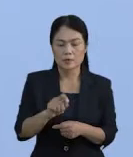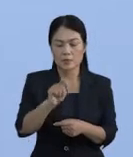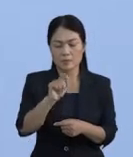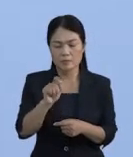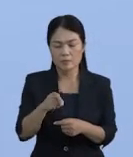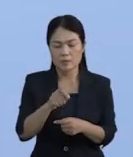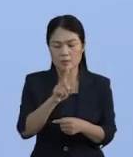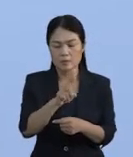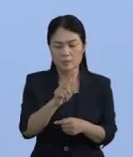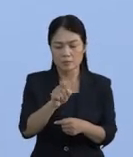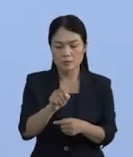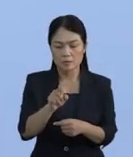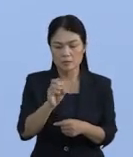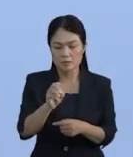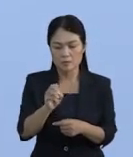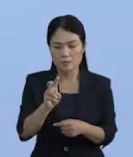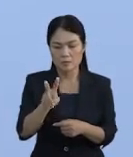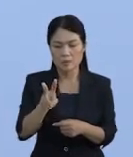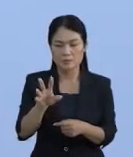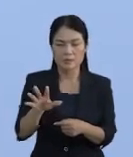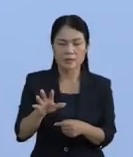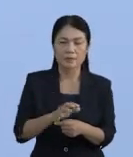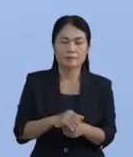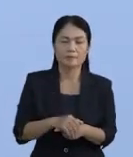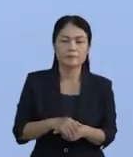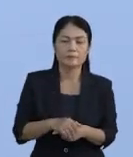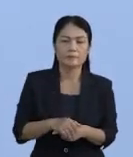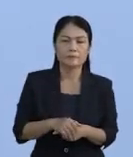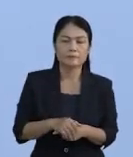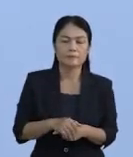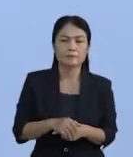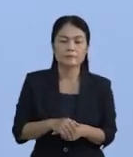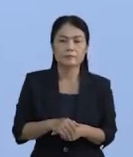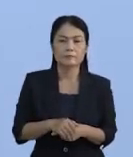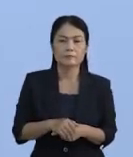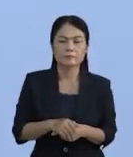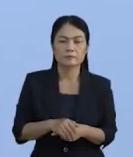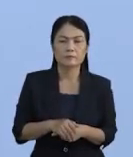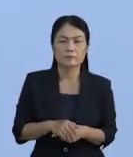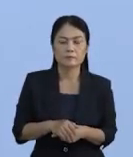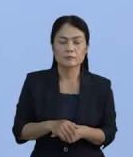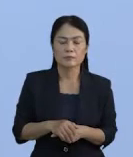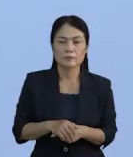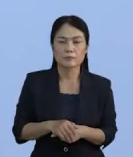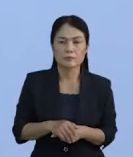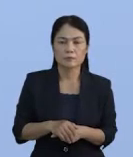cứ muối chơi sâu mà thấy phải pram và chấn